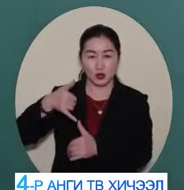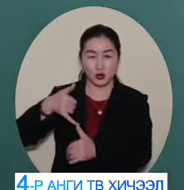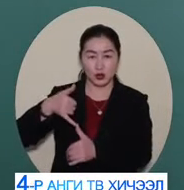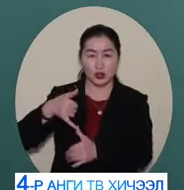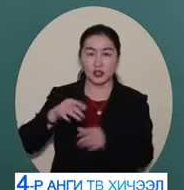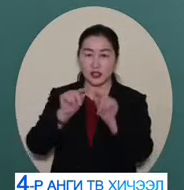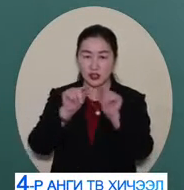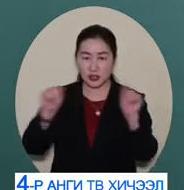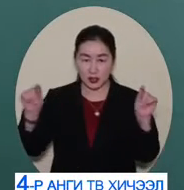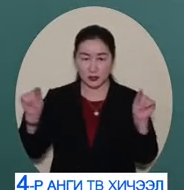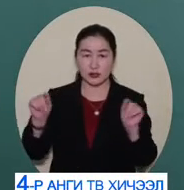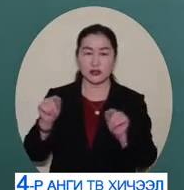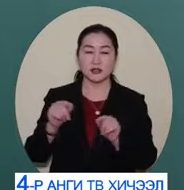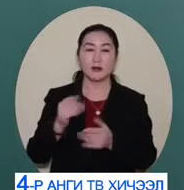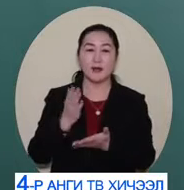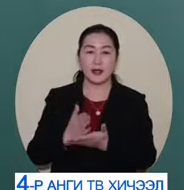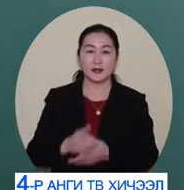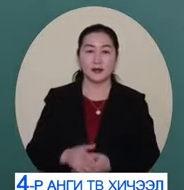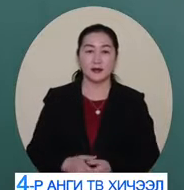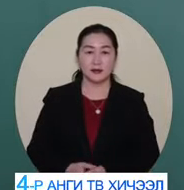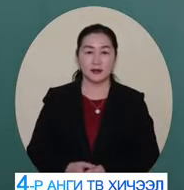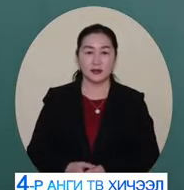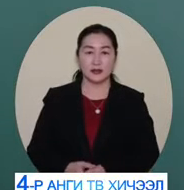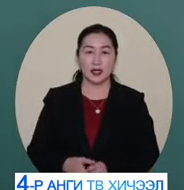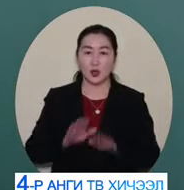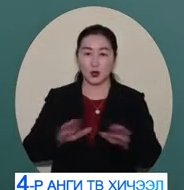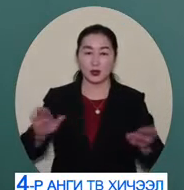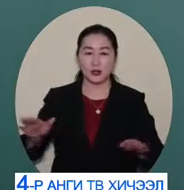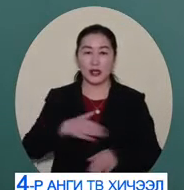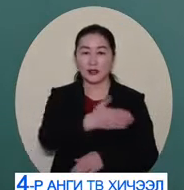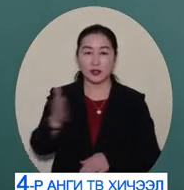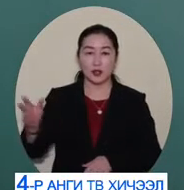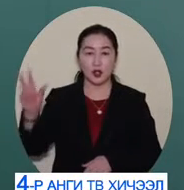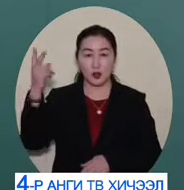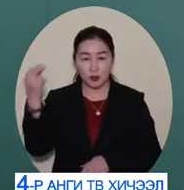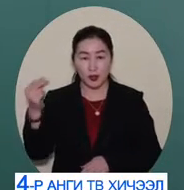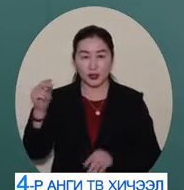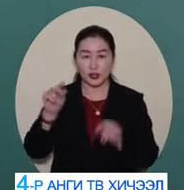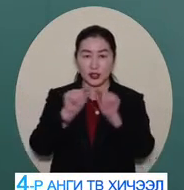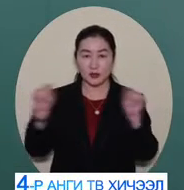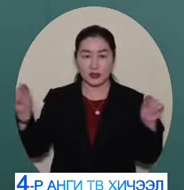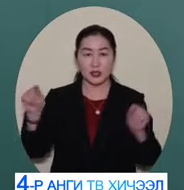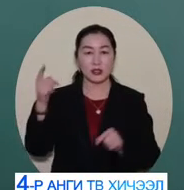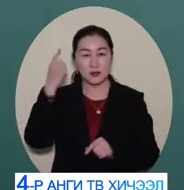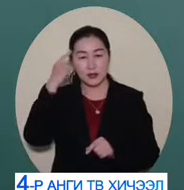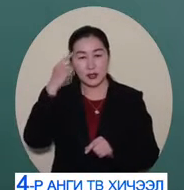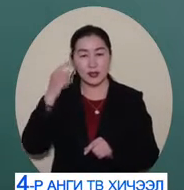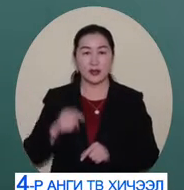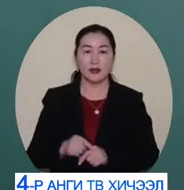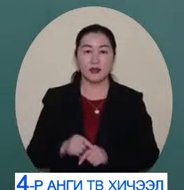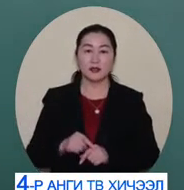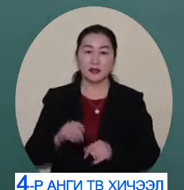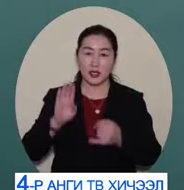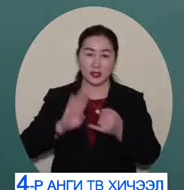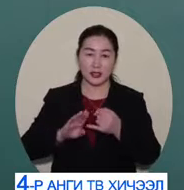1 метрийн өндөртэй гэж хэмжээгээ гаргалаа. Хүүхдүүд нь бодит хэмжээгээ мэдчихлээ. За одоо бодит